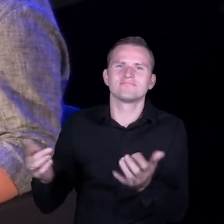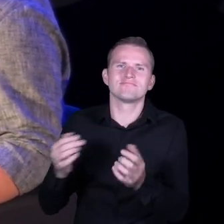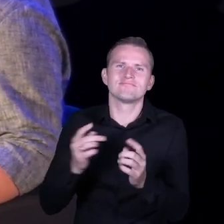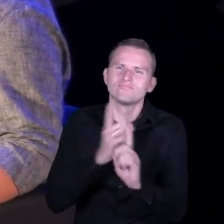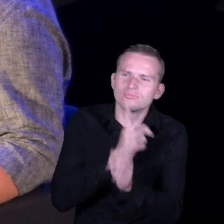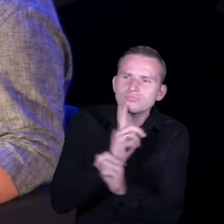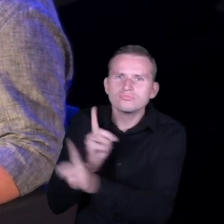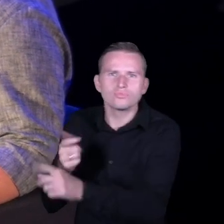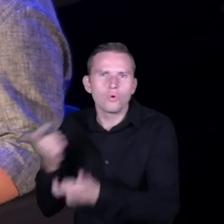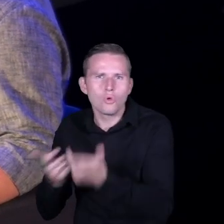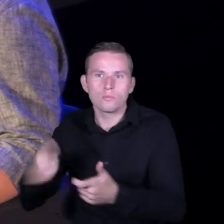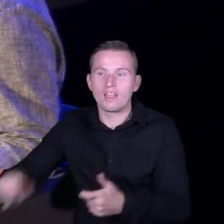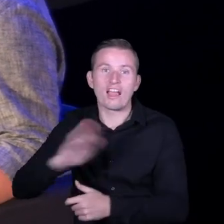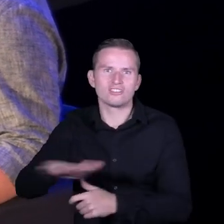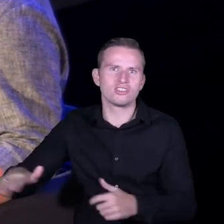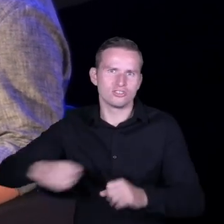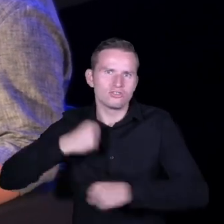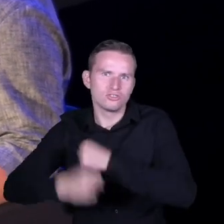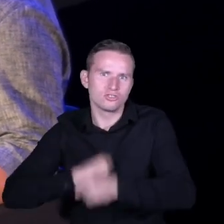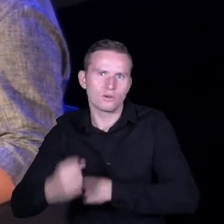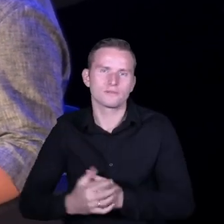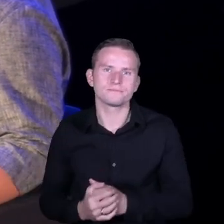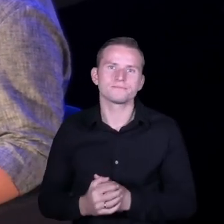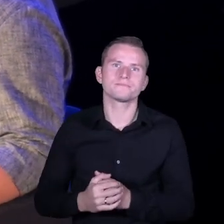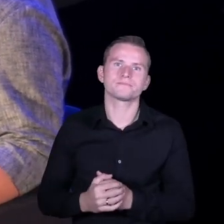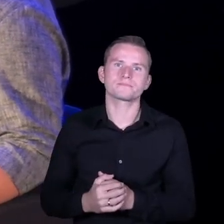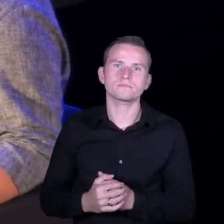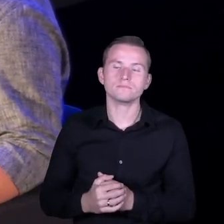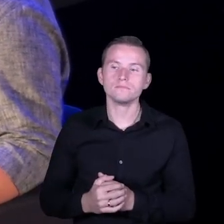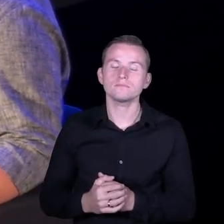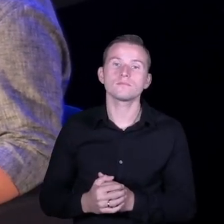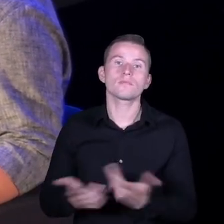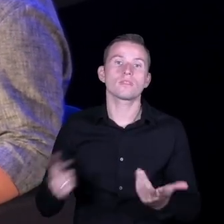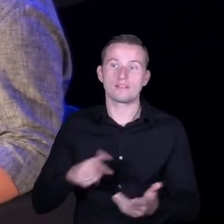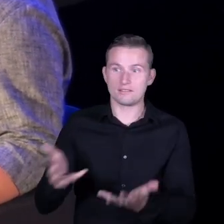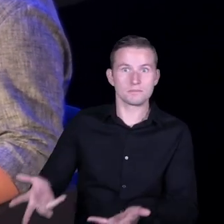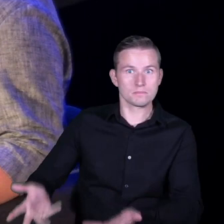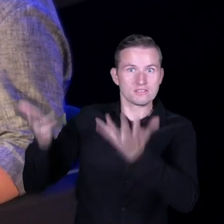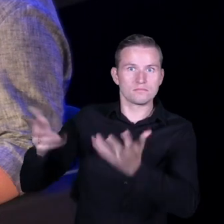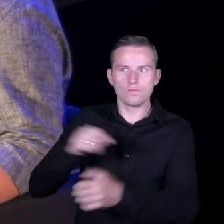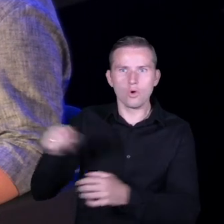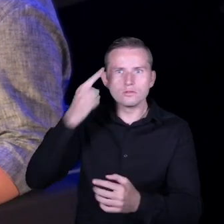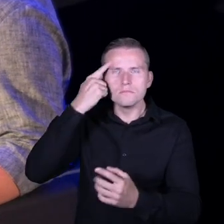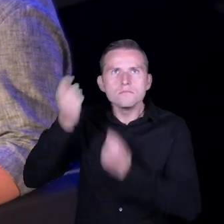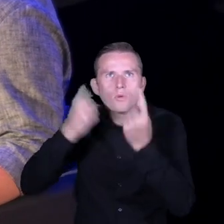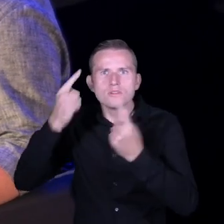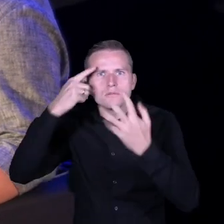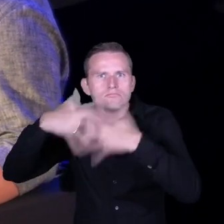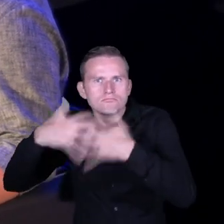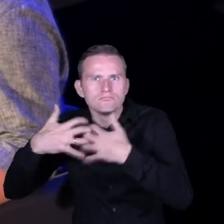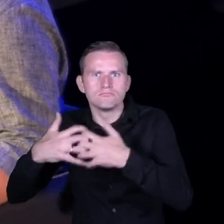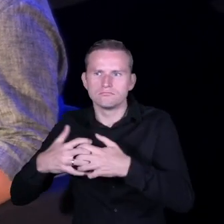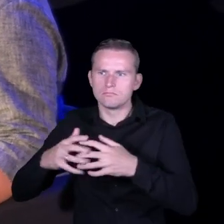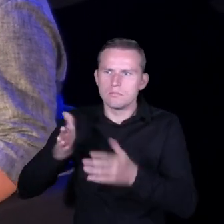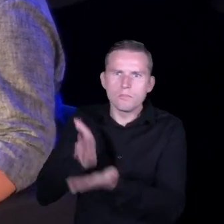ten przestrzeń dzieciom. Żeby podnieść sprawczość i dać takie poczucie namacalnego